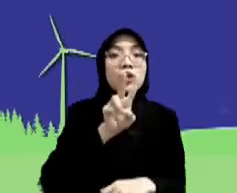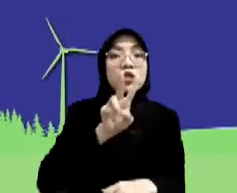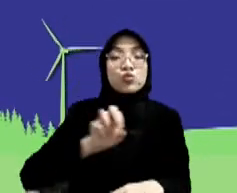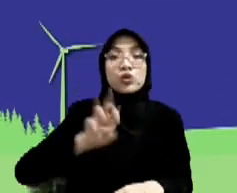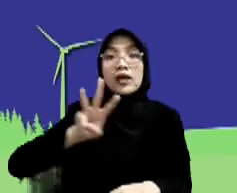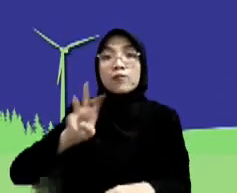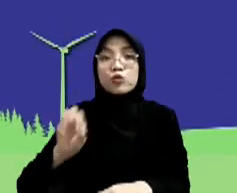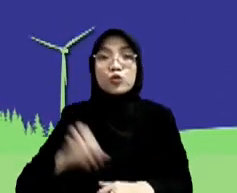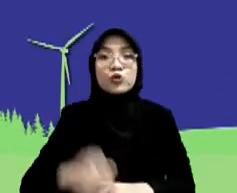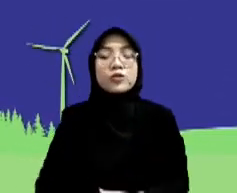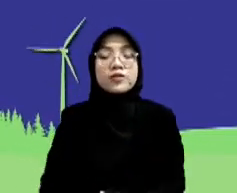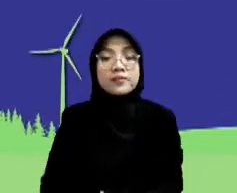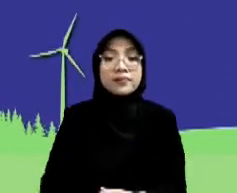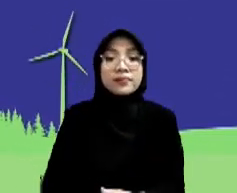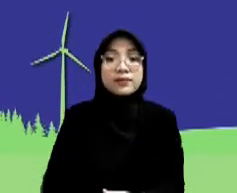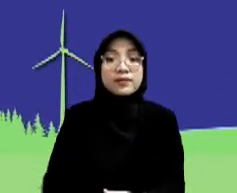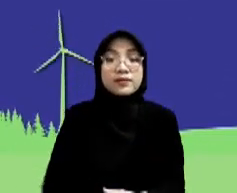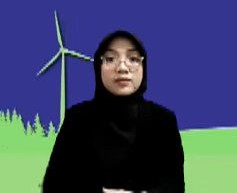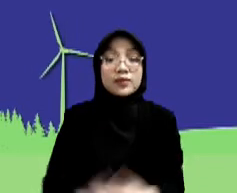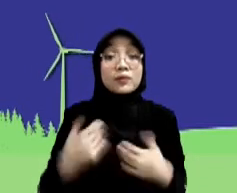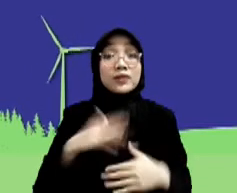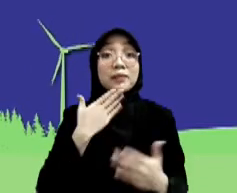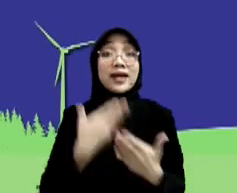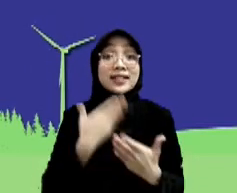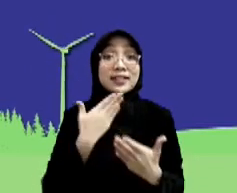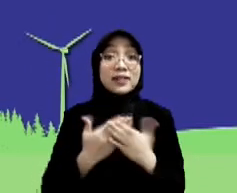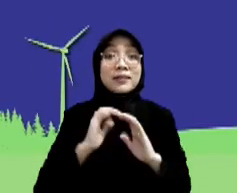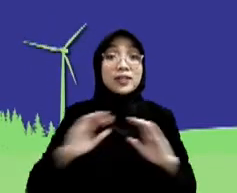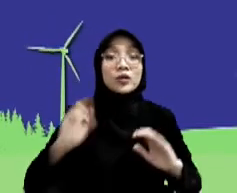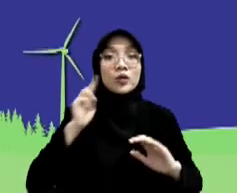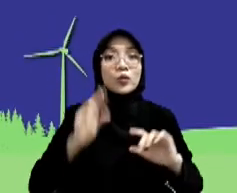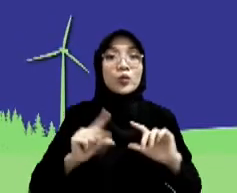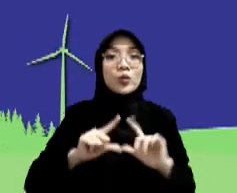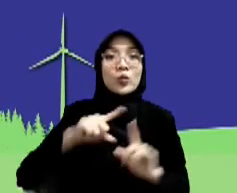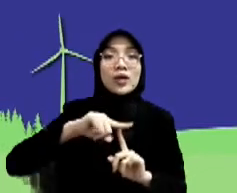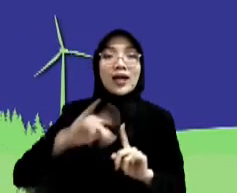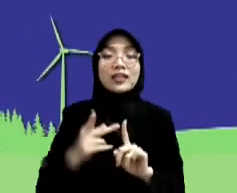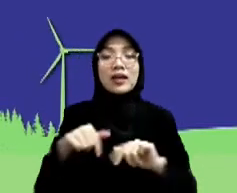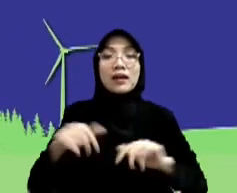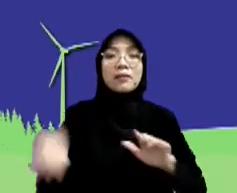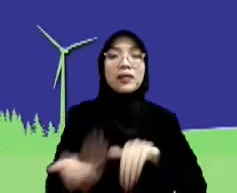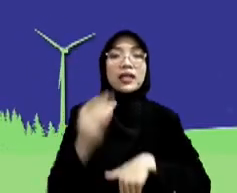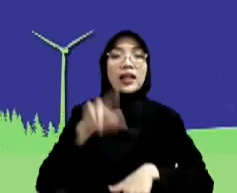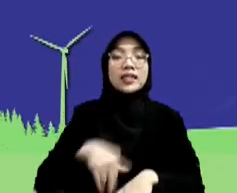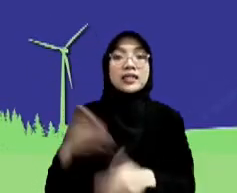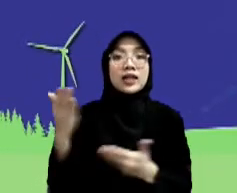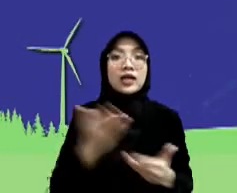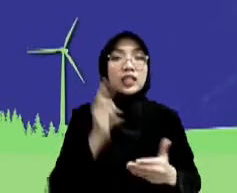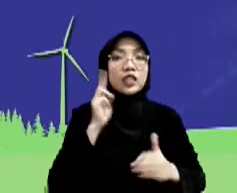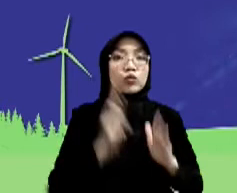seperti itu ya terima kasih terima kasih banyak Bu Ratih Nah mungkin kita sekarang kembali dulu ke ibu